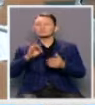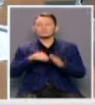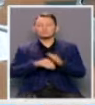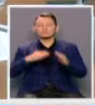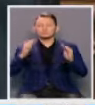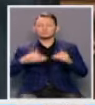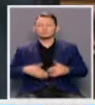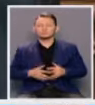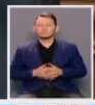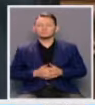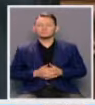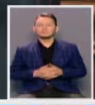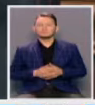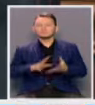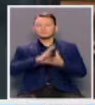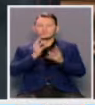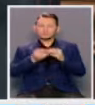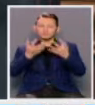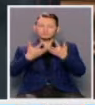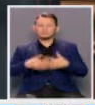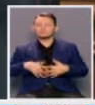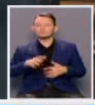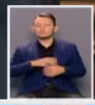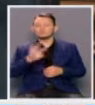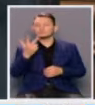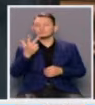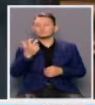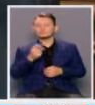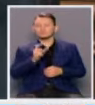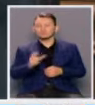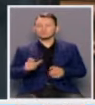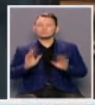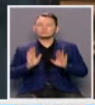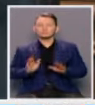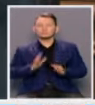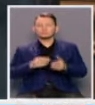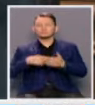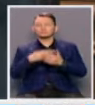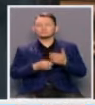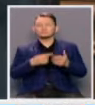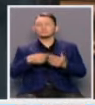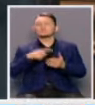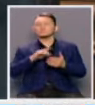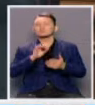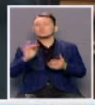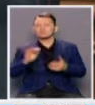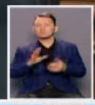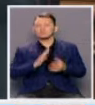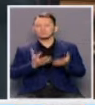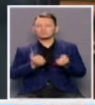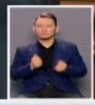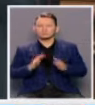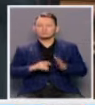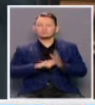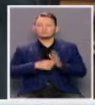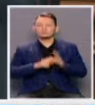төмен. 1.90-ның қорытындысы бойынша 300 адам ғана электрондық қолтаңба кілтін алған.